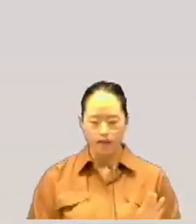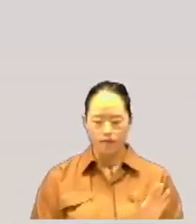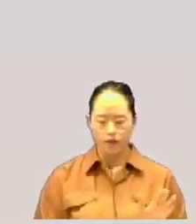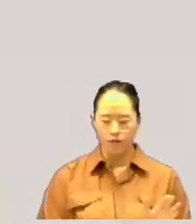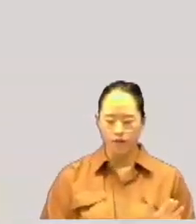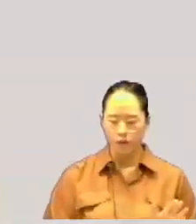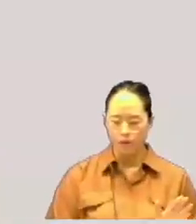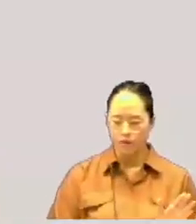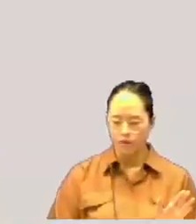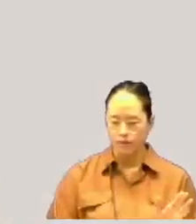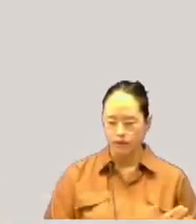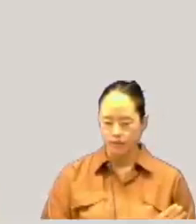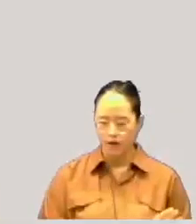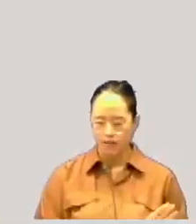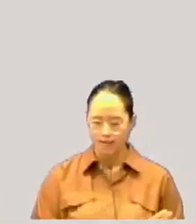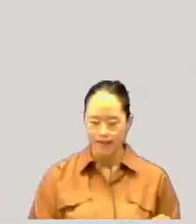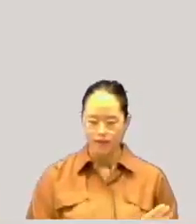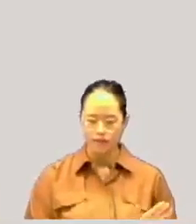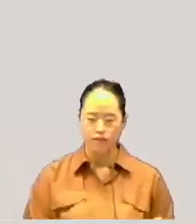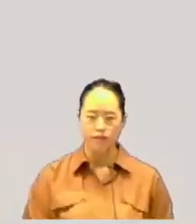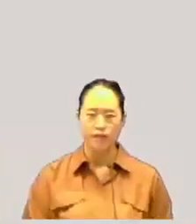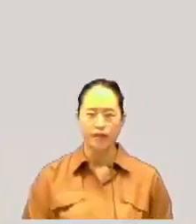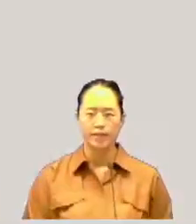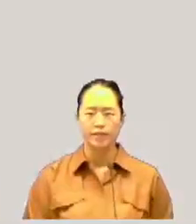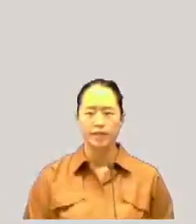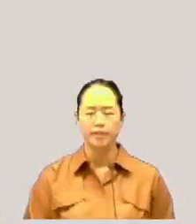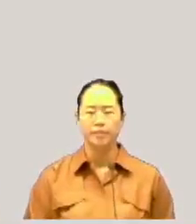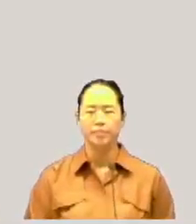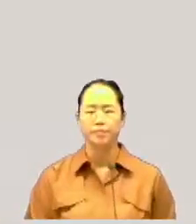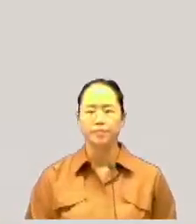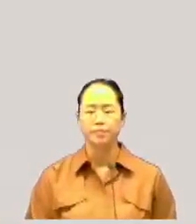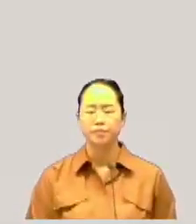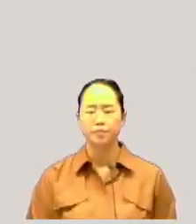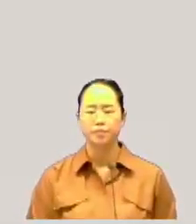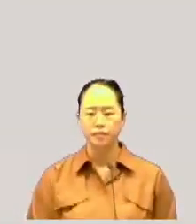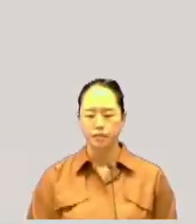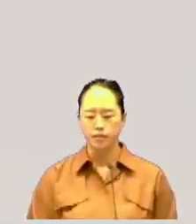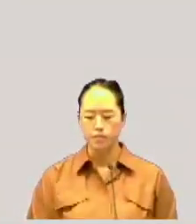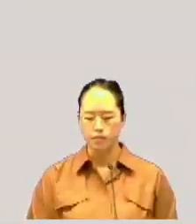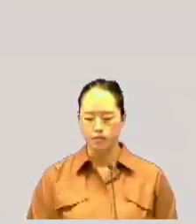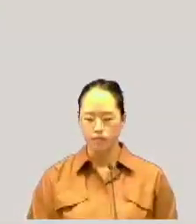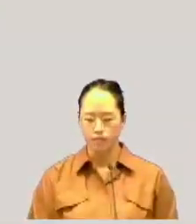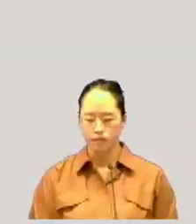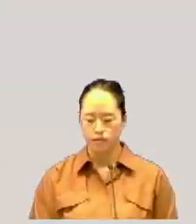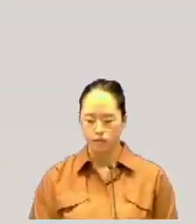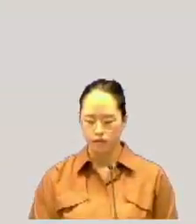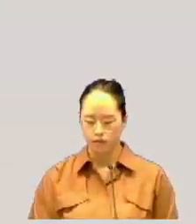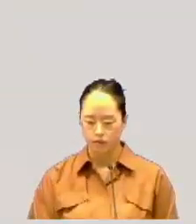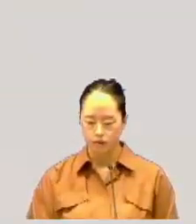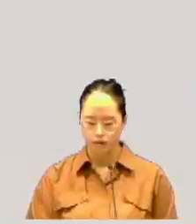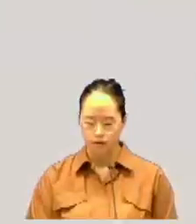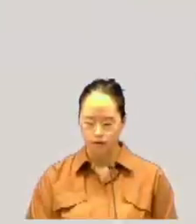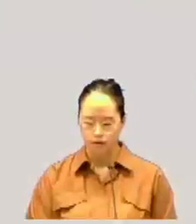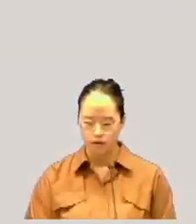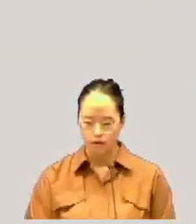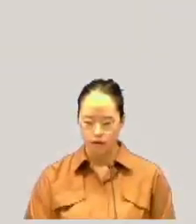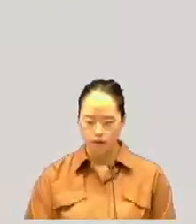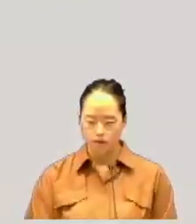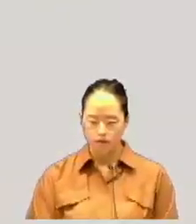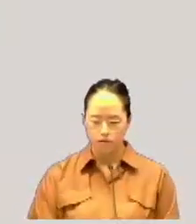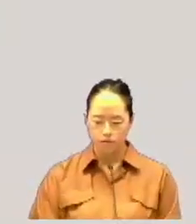然后最后我今天想要提到的这个神的辩论呢，就是这个苦难的问题。